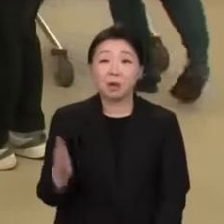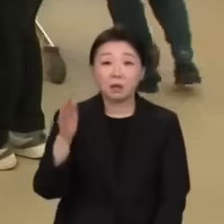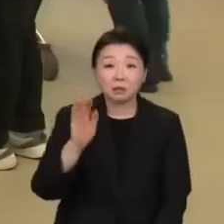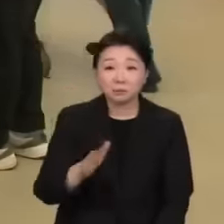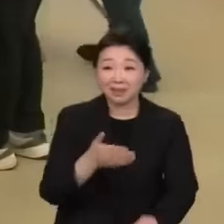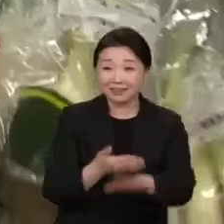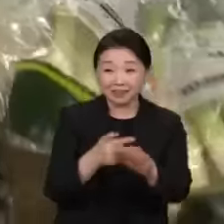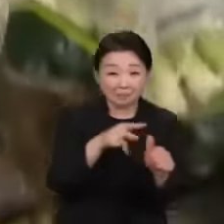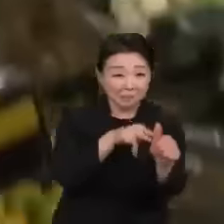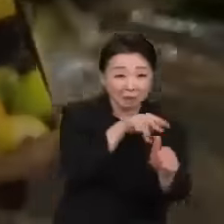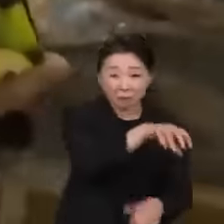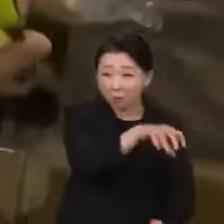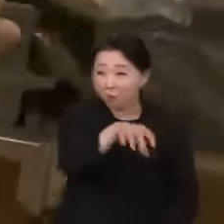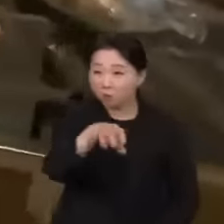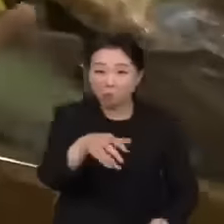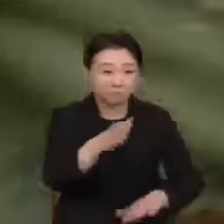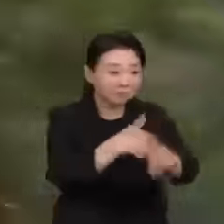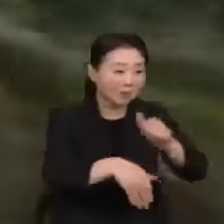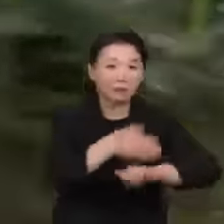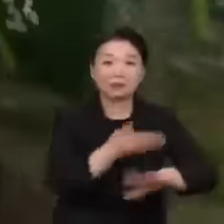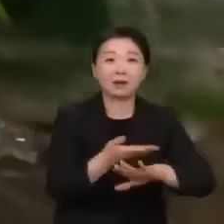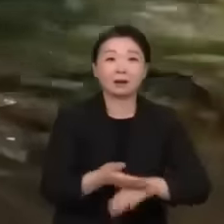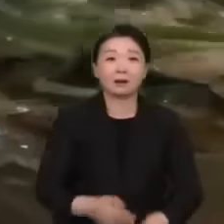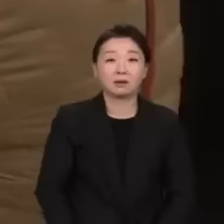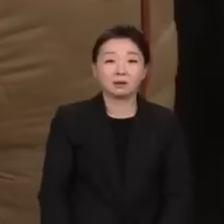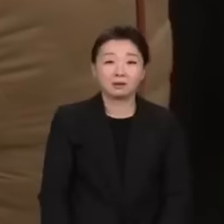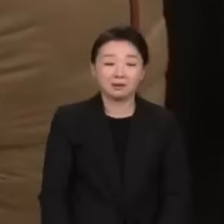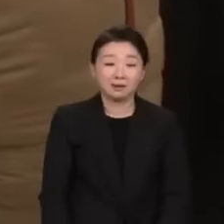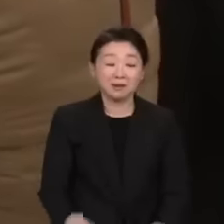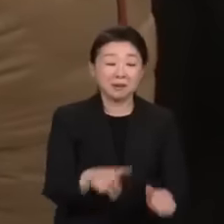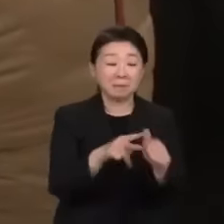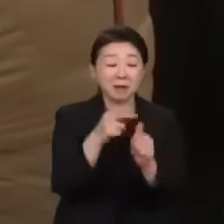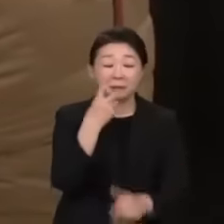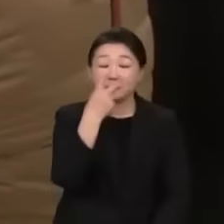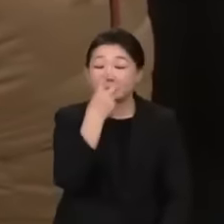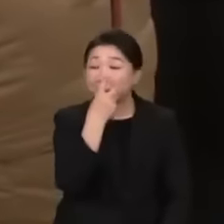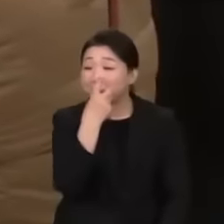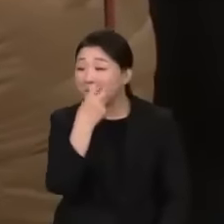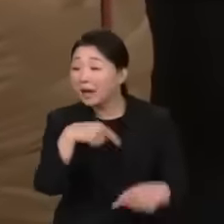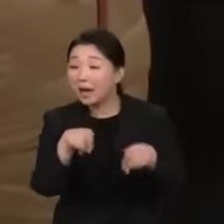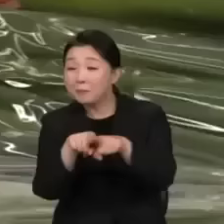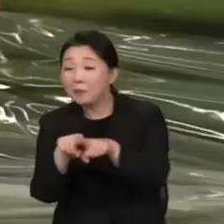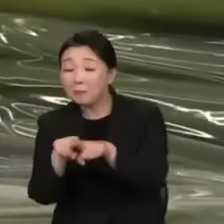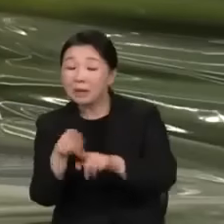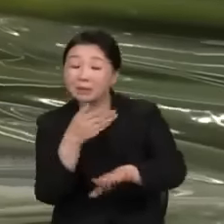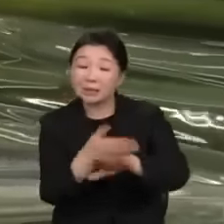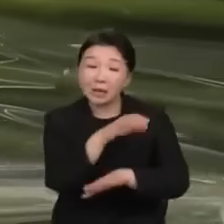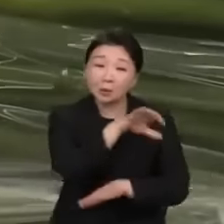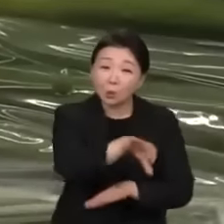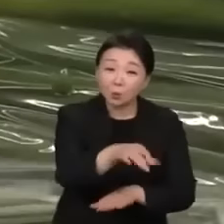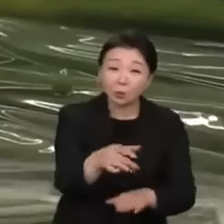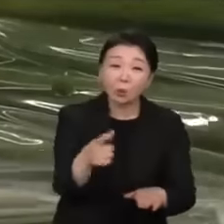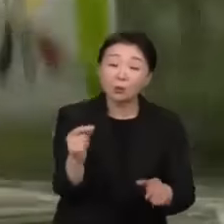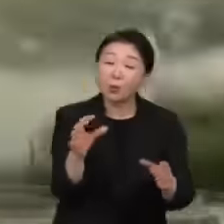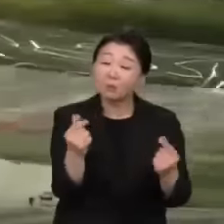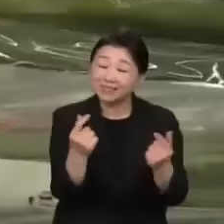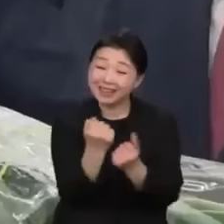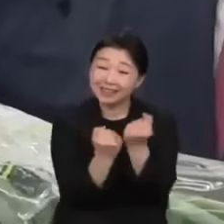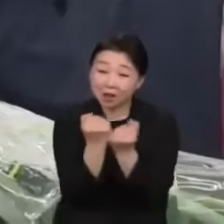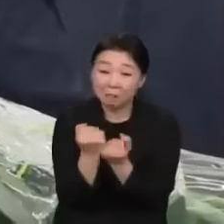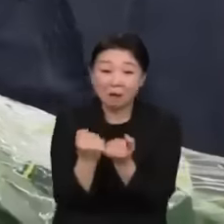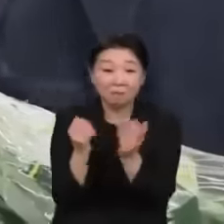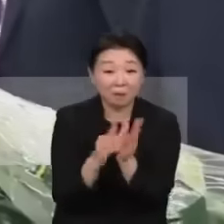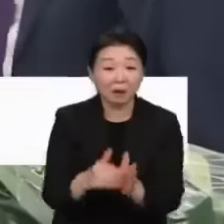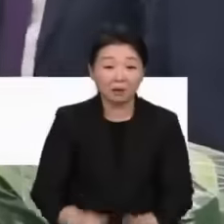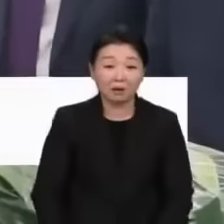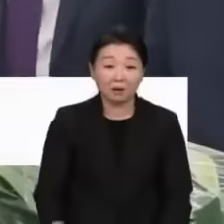다른 유통판매처는 상황이 다릅니다. 마트 시찰에 함께한 관계자들은 다른 곳도 비슷한 가격이라고 설명했지만